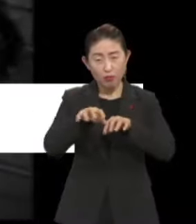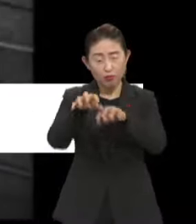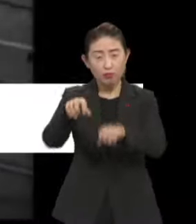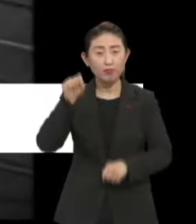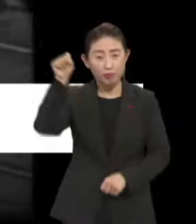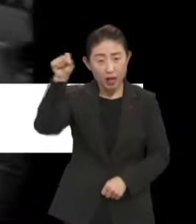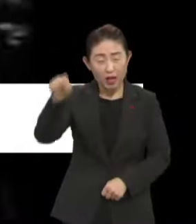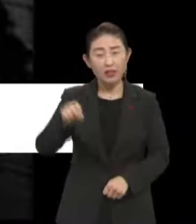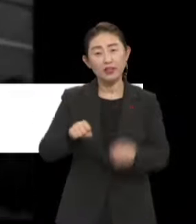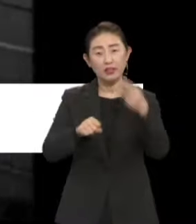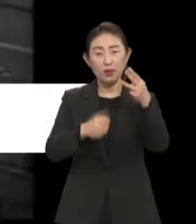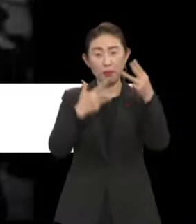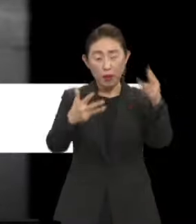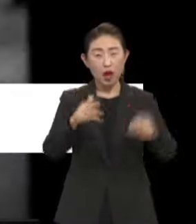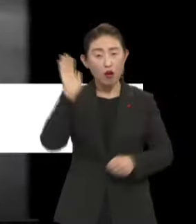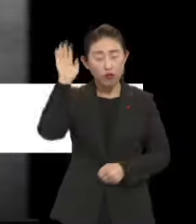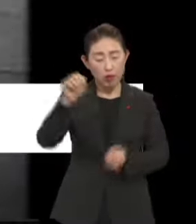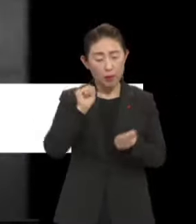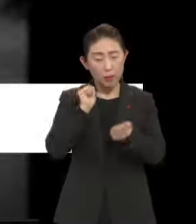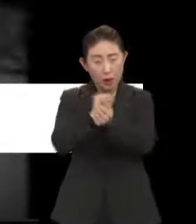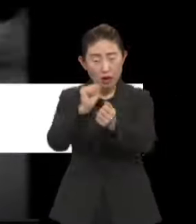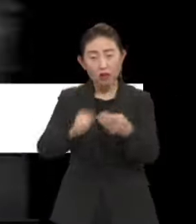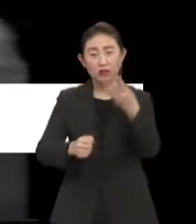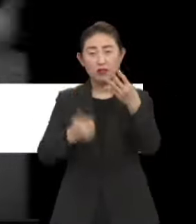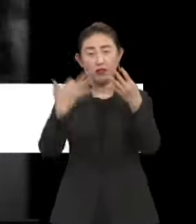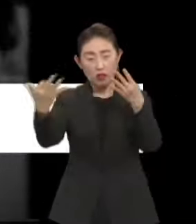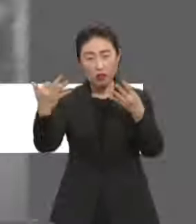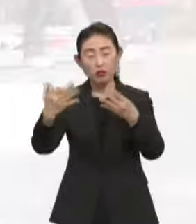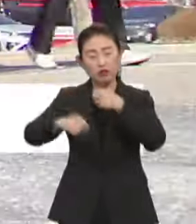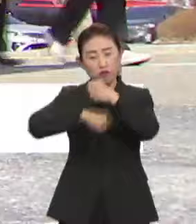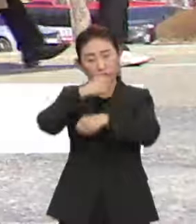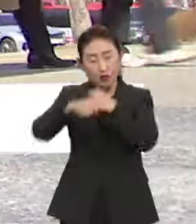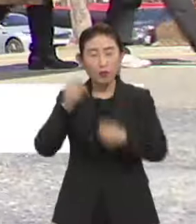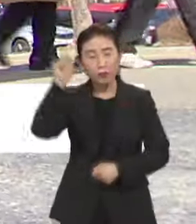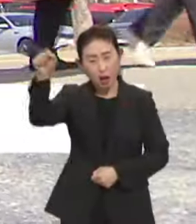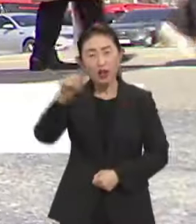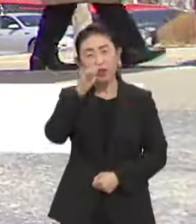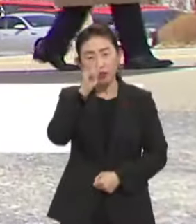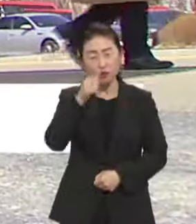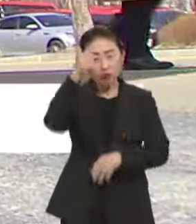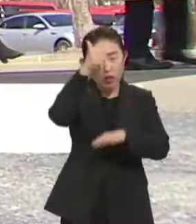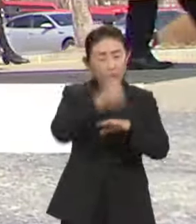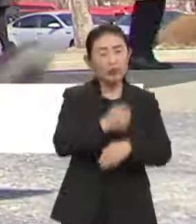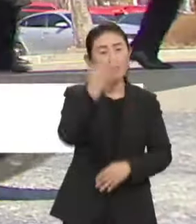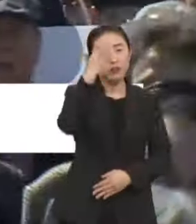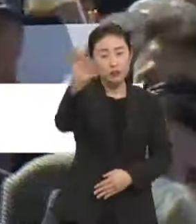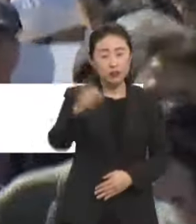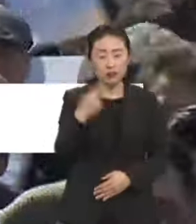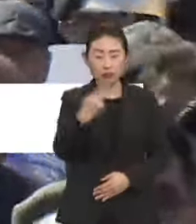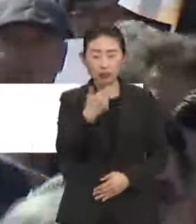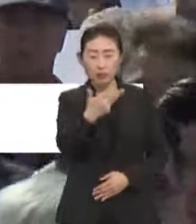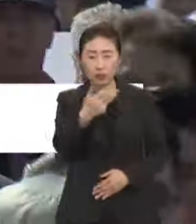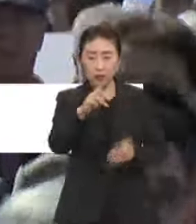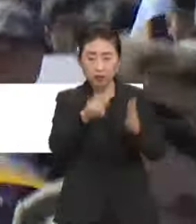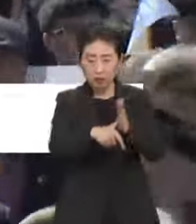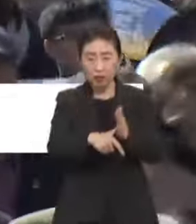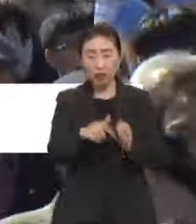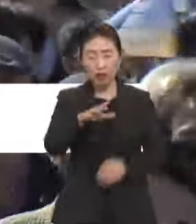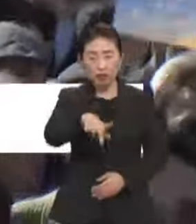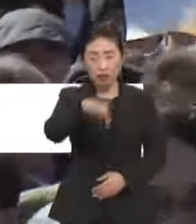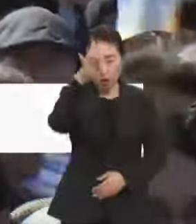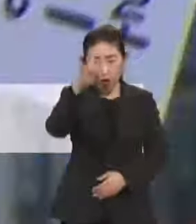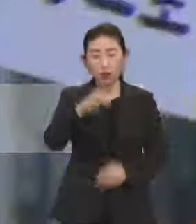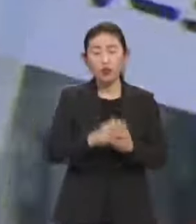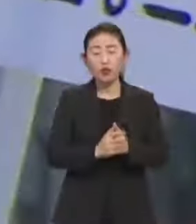민주의거. 4.19 혁명의 도화선이 된 운동으로 평가되지만 뒤늦게 인정받아 지난 2018년 충청권